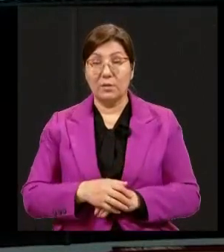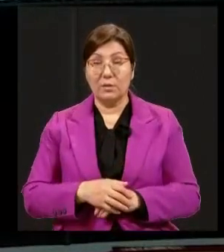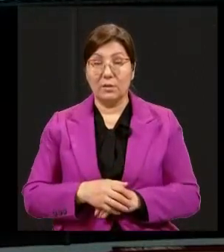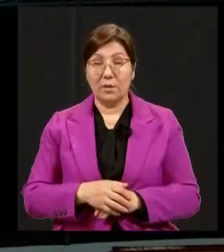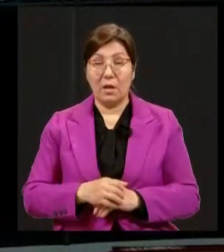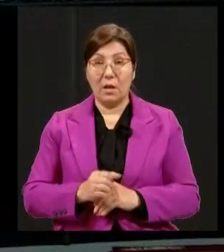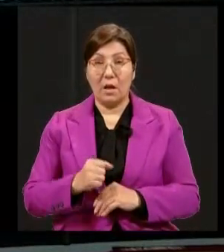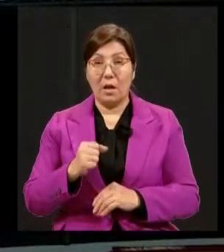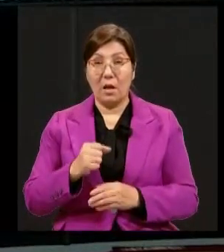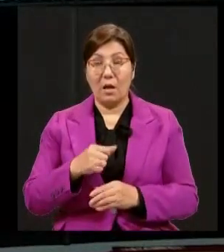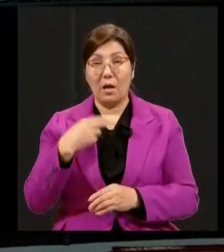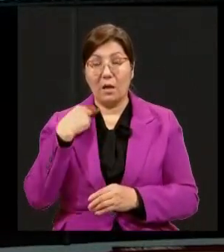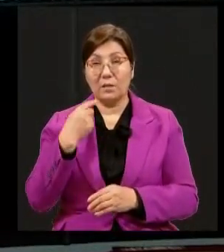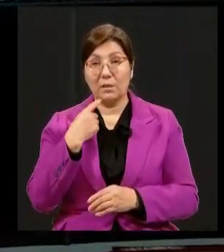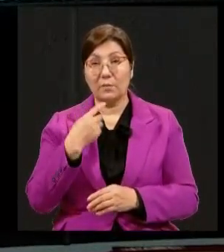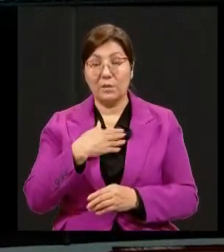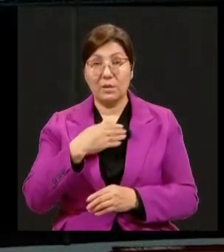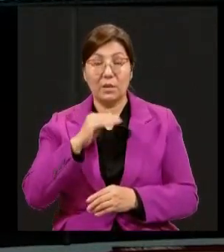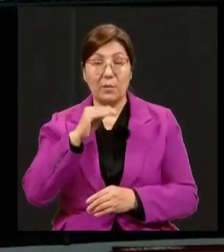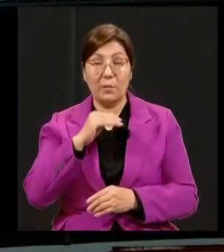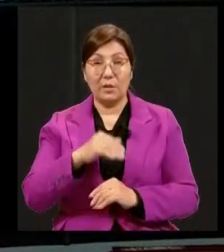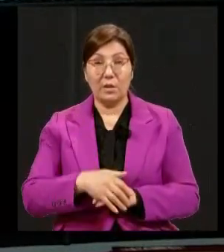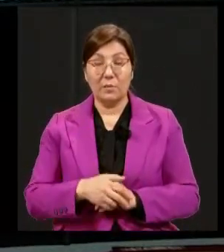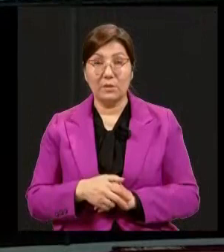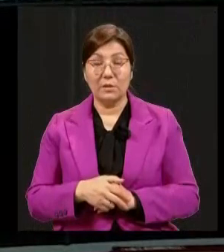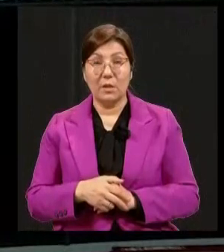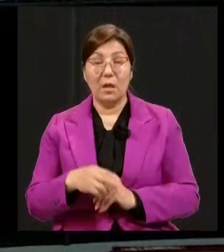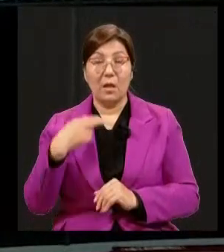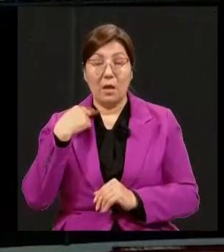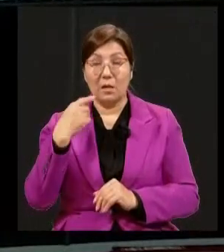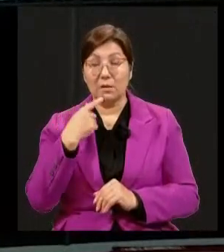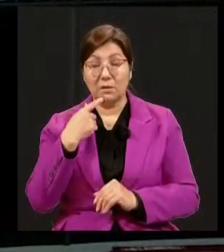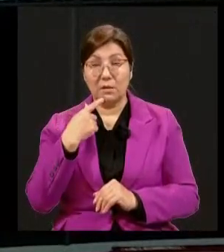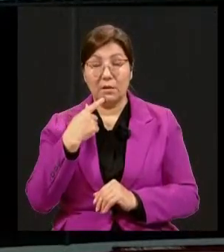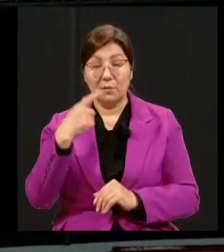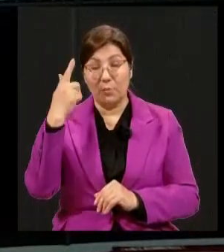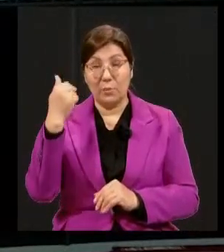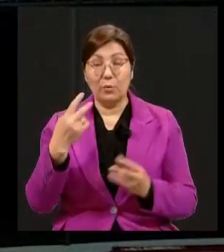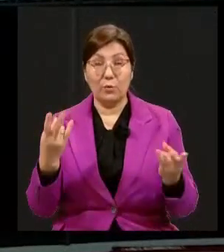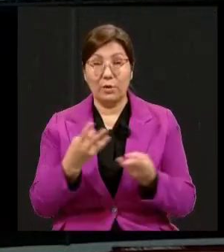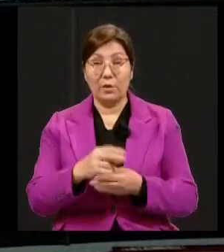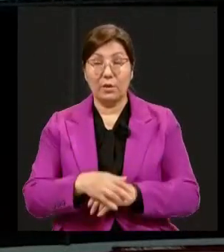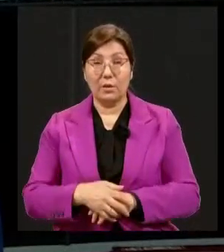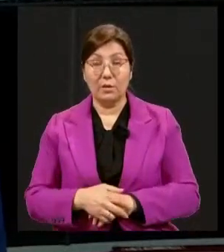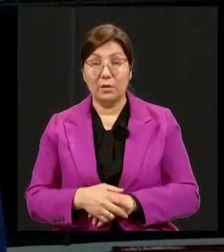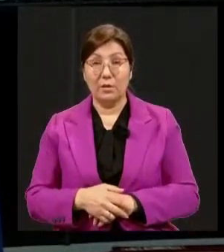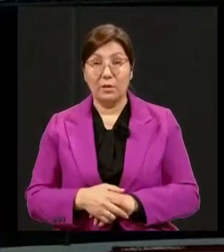ол ағылшын тілі. Сондықтан біз маман ол ағылшын тілін жетік меңгерген